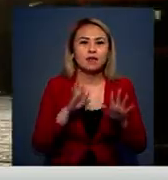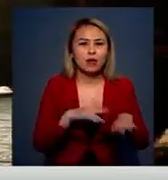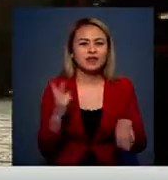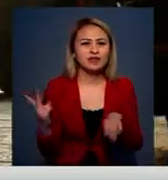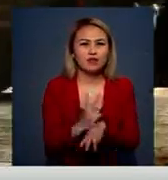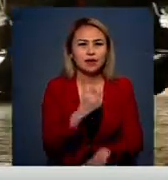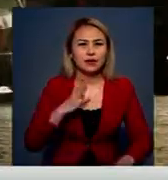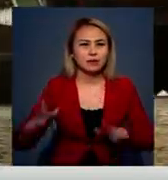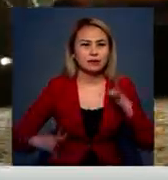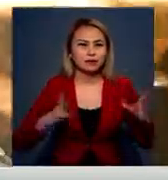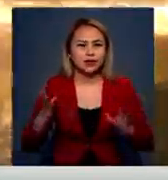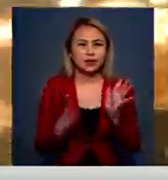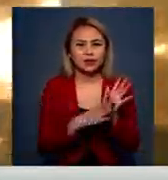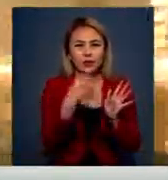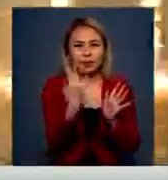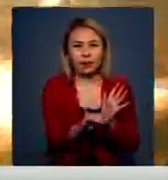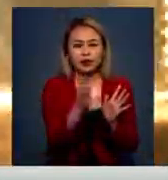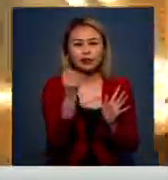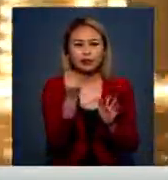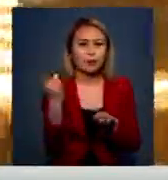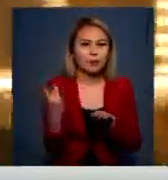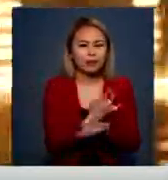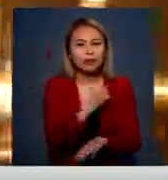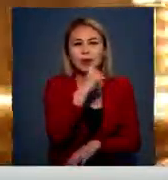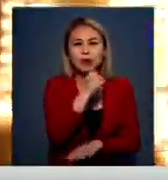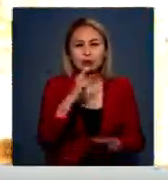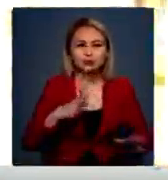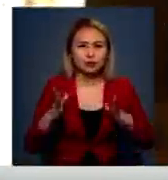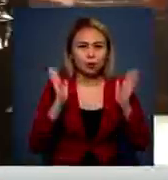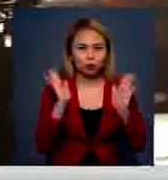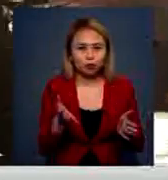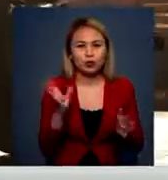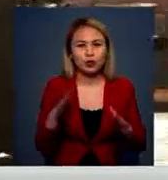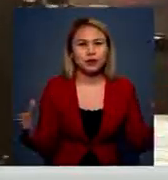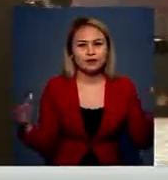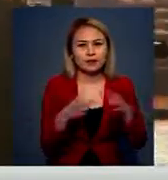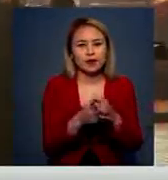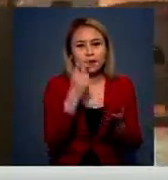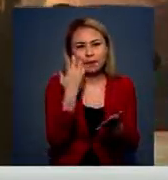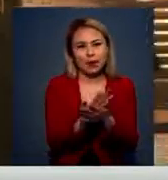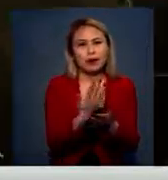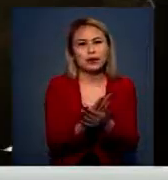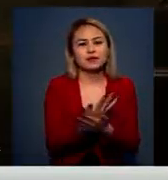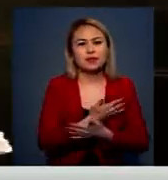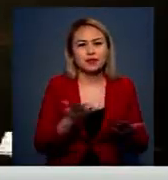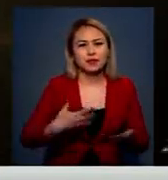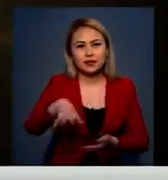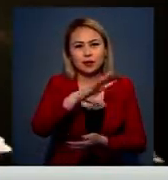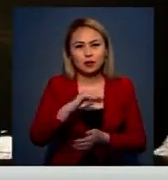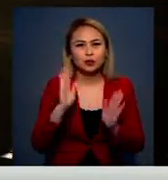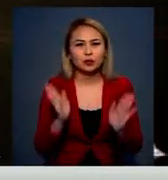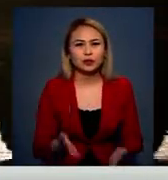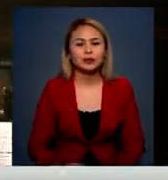рет дайындықтан өткен. 9 мамырға дейін тағы бір рет сап түземек. Содан кейін жиылған жұртқа өздерінің әлеуетін көрсетеді.